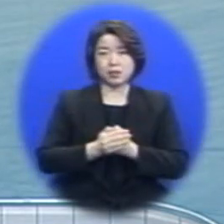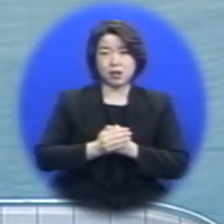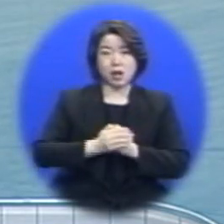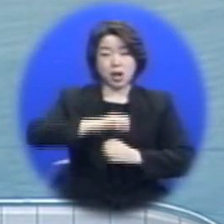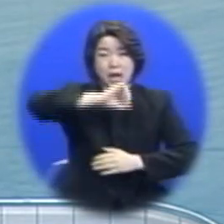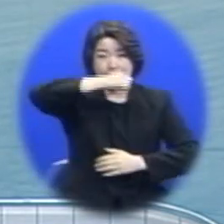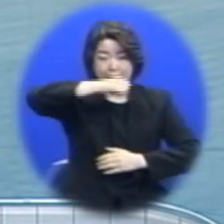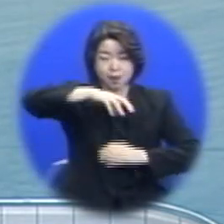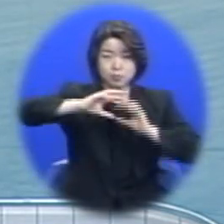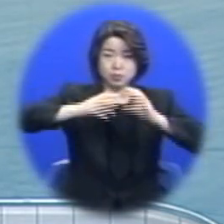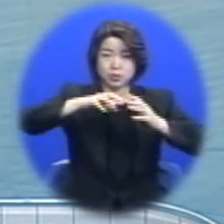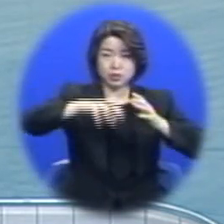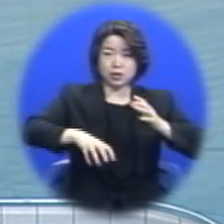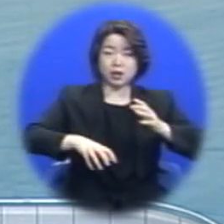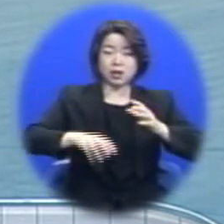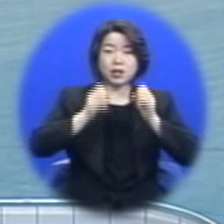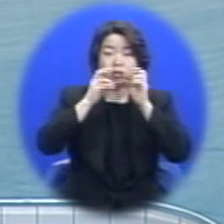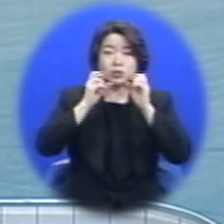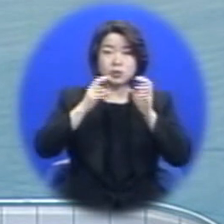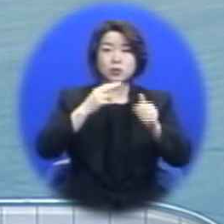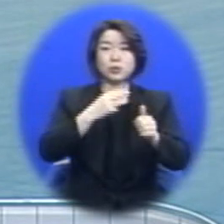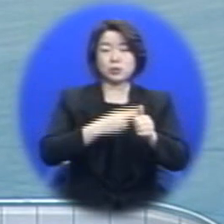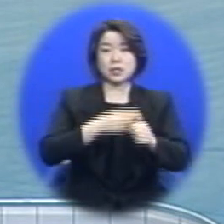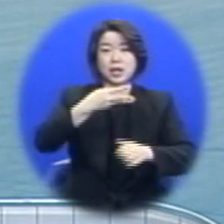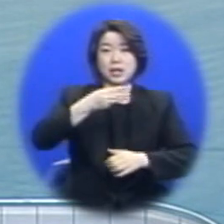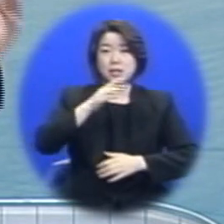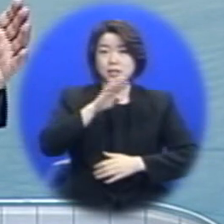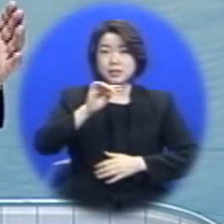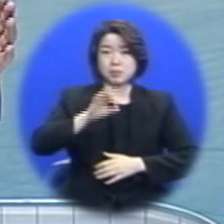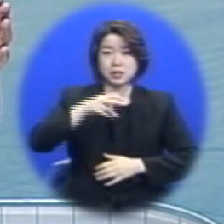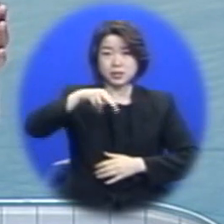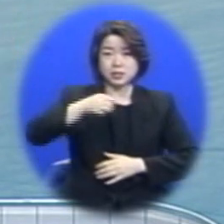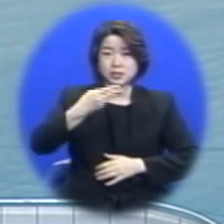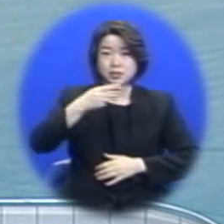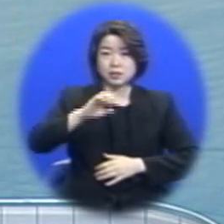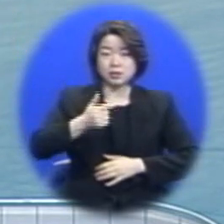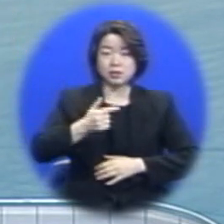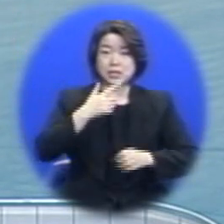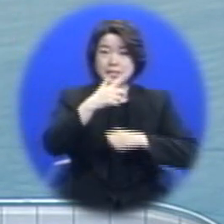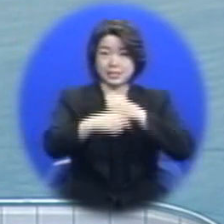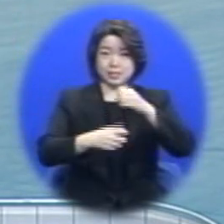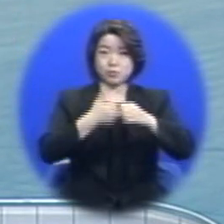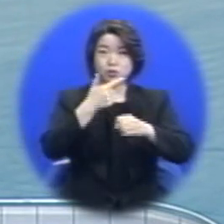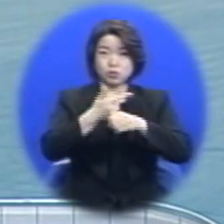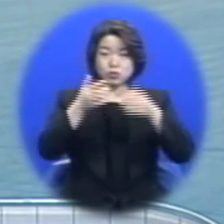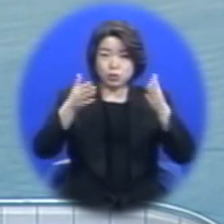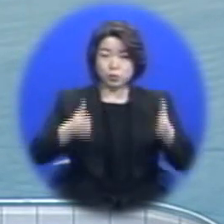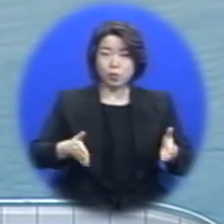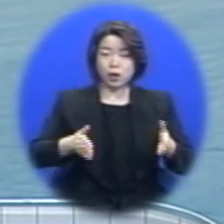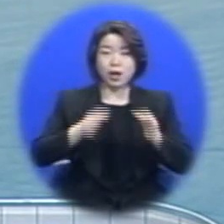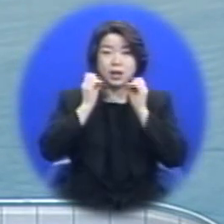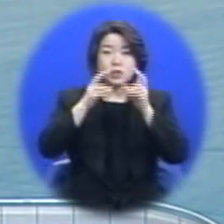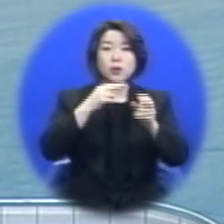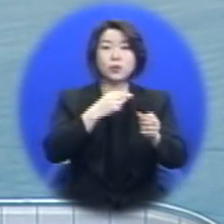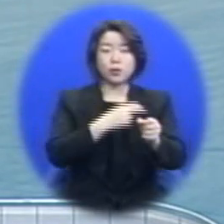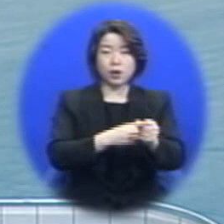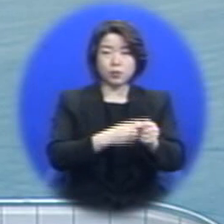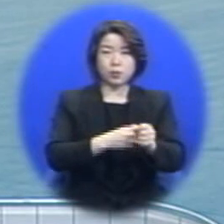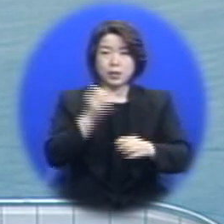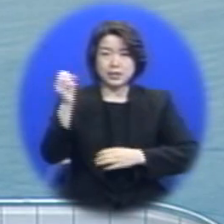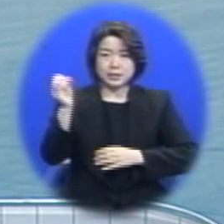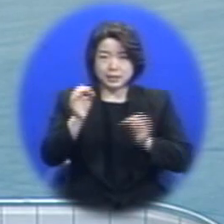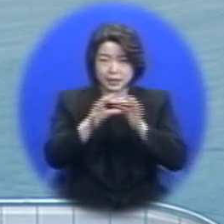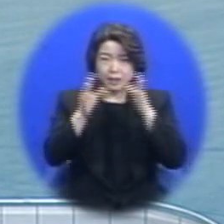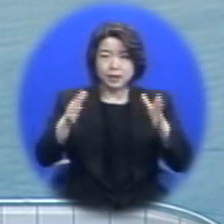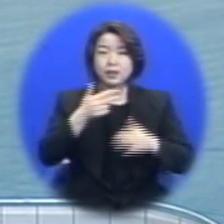선교사였던 리빙스턴이 16년 동안 아프리카에서 선교하고 그리고 고국 영국으로 잠깐